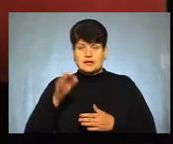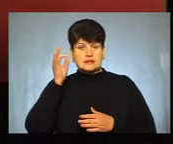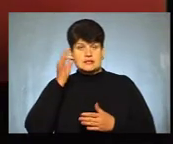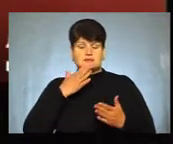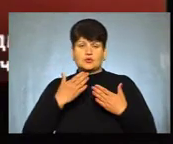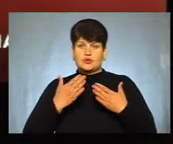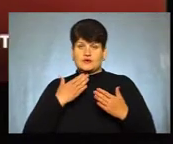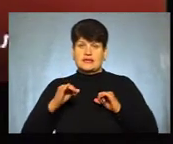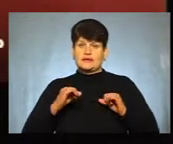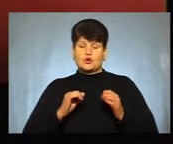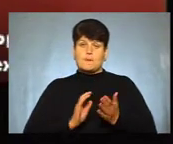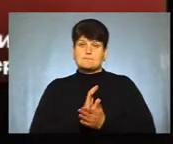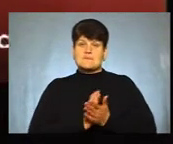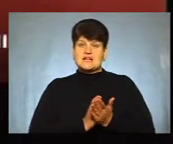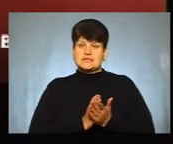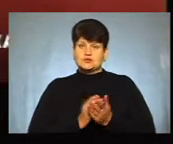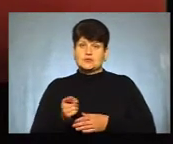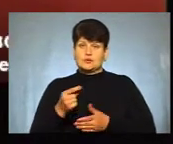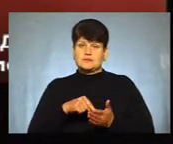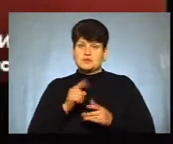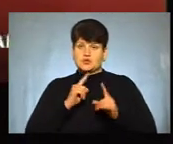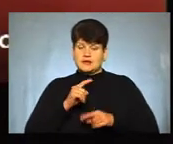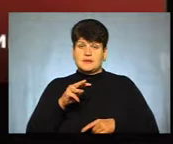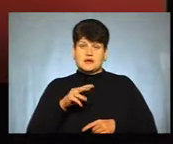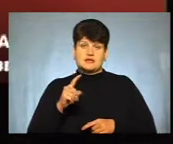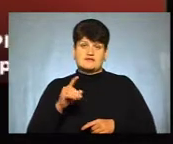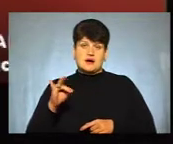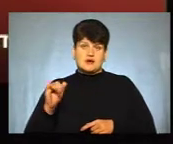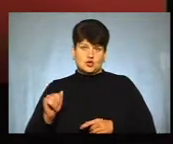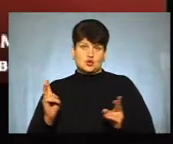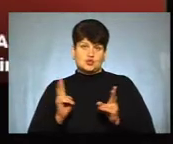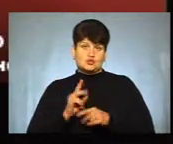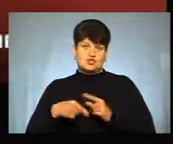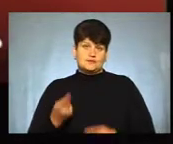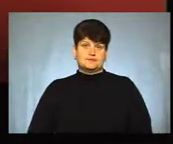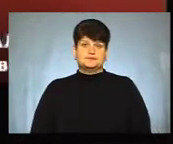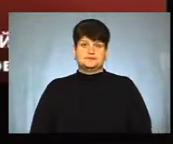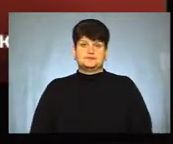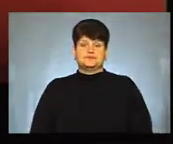спілкувалися з керівником прес-служби Тернопільської міської ради Мар'яною Зварич. До зустрічі в ефірі.